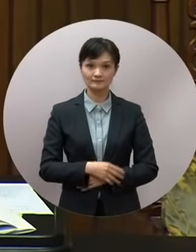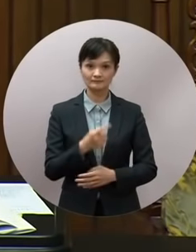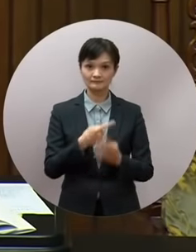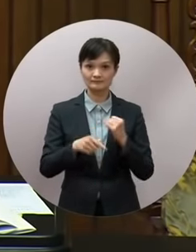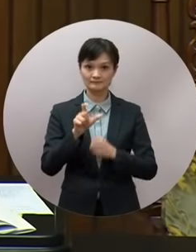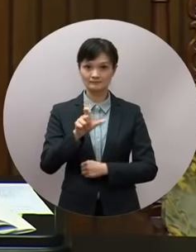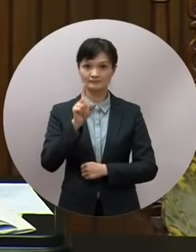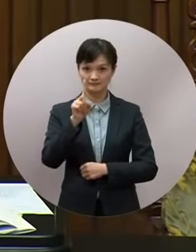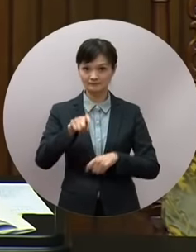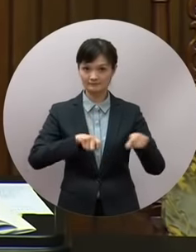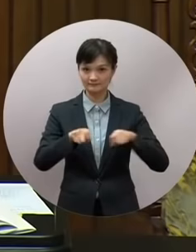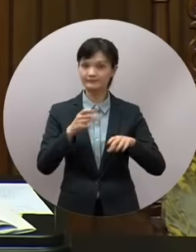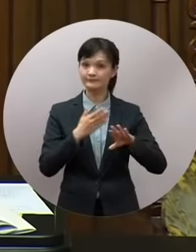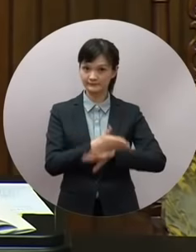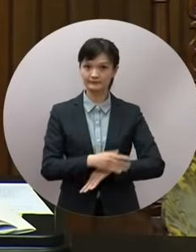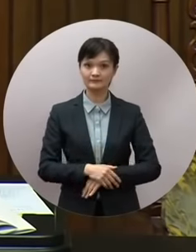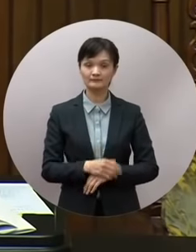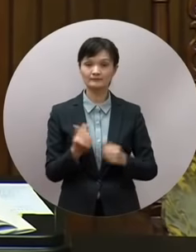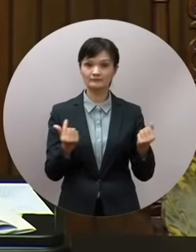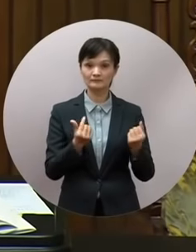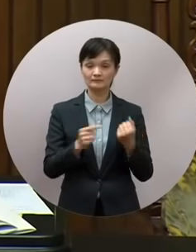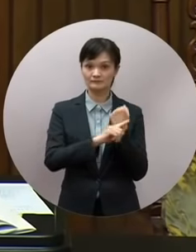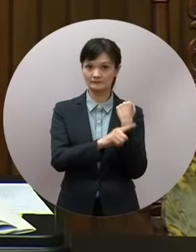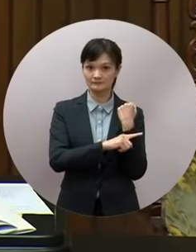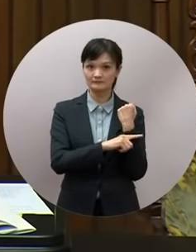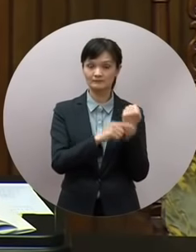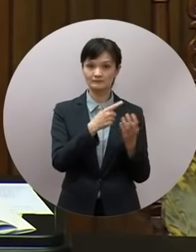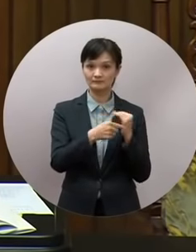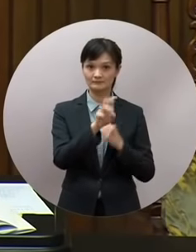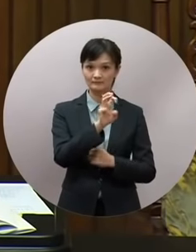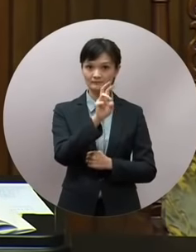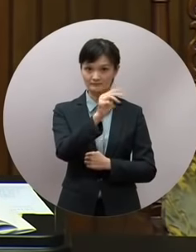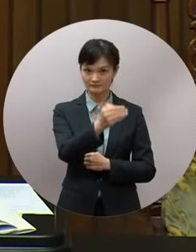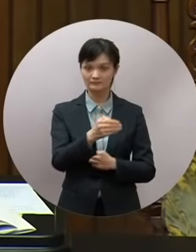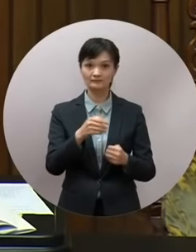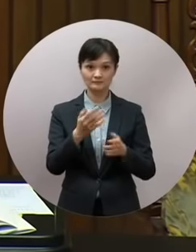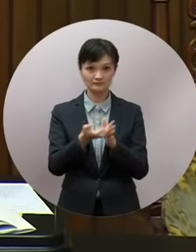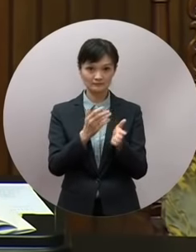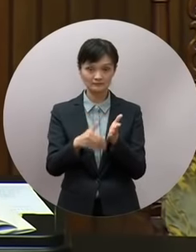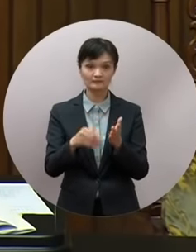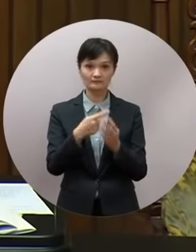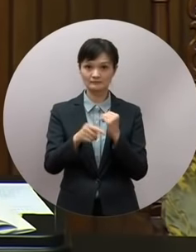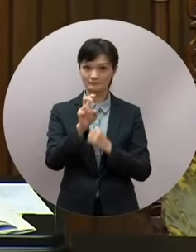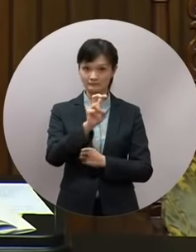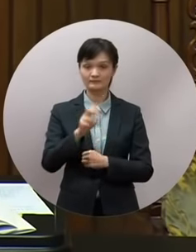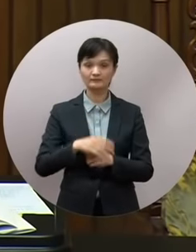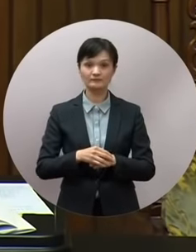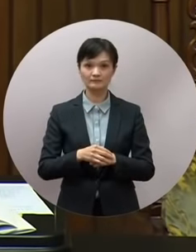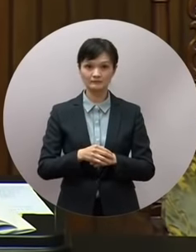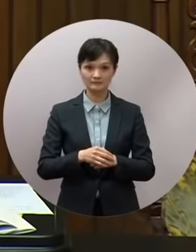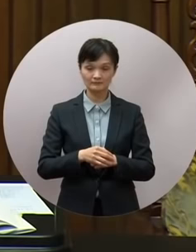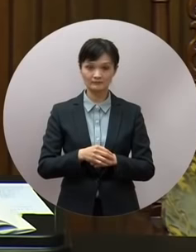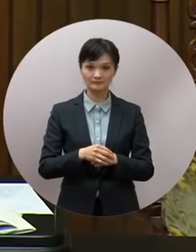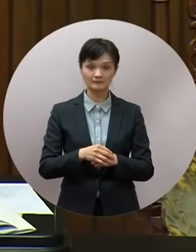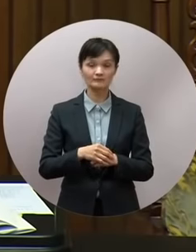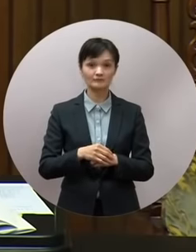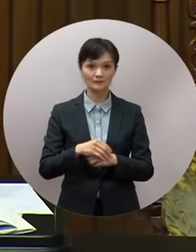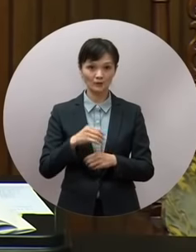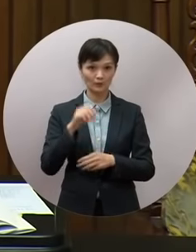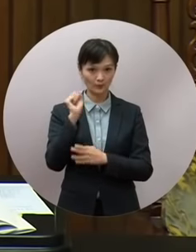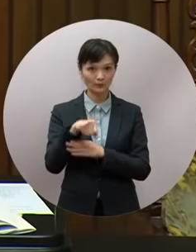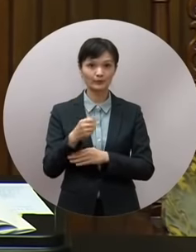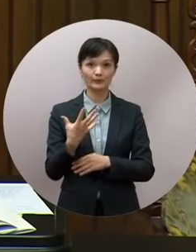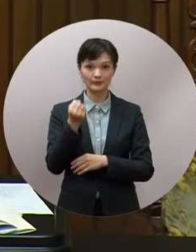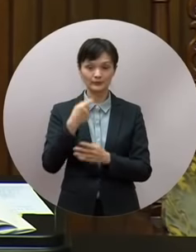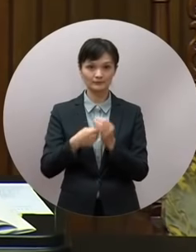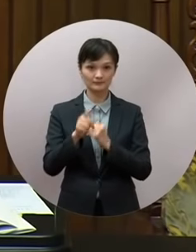61件议案，包括法律案39案、预算案20案、行使同意权1案